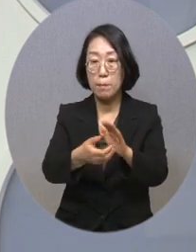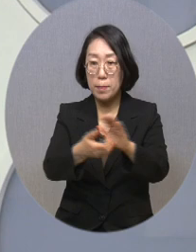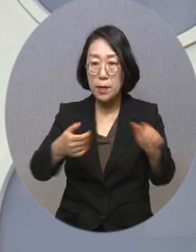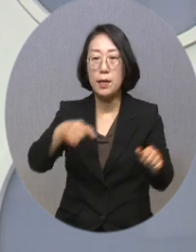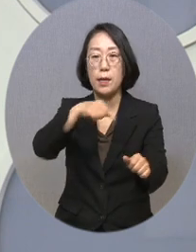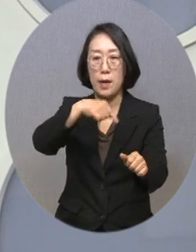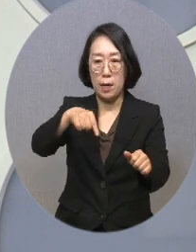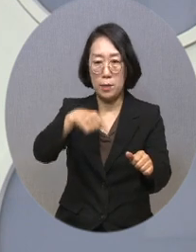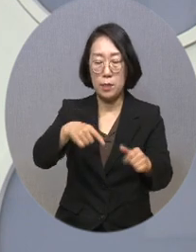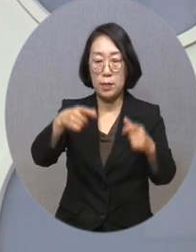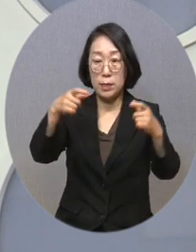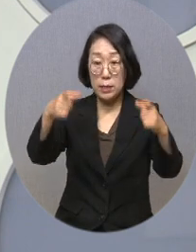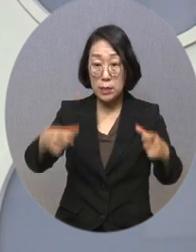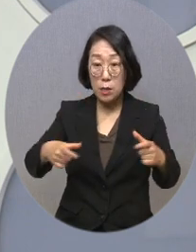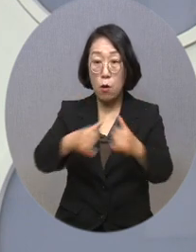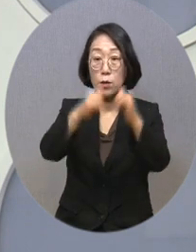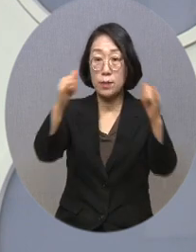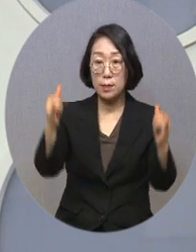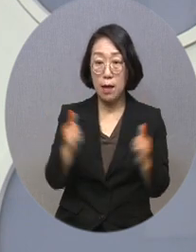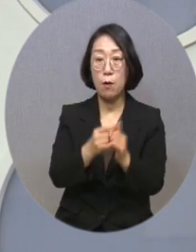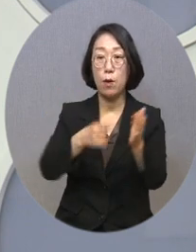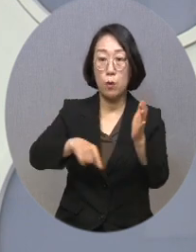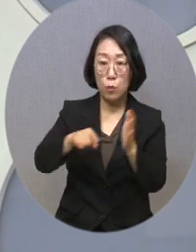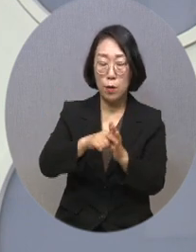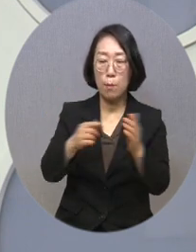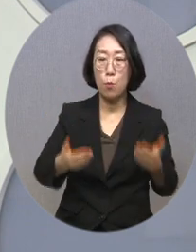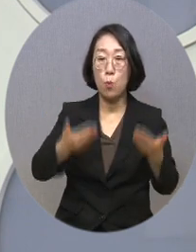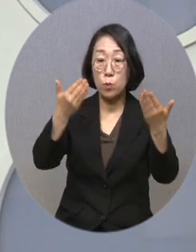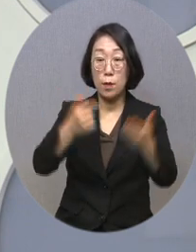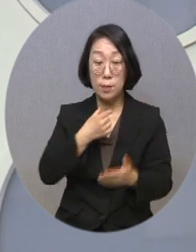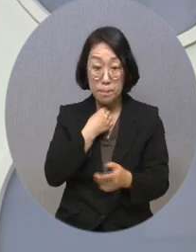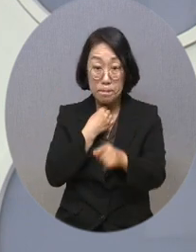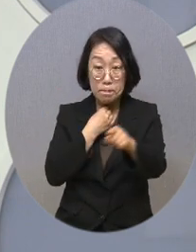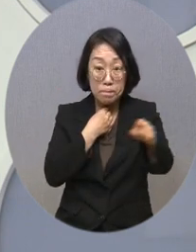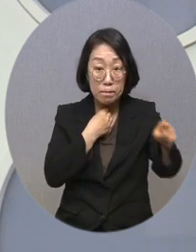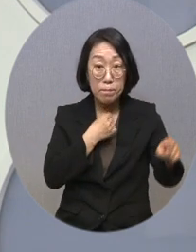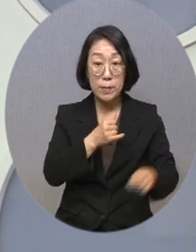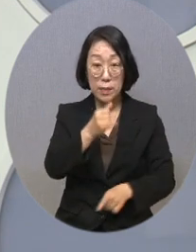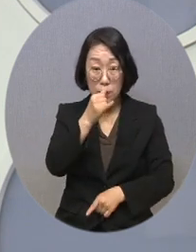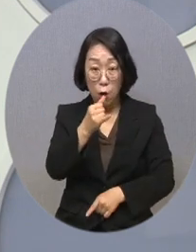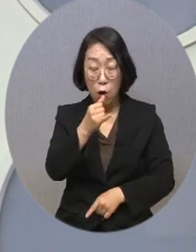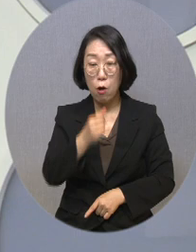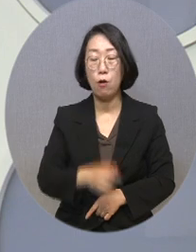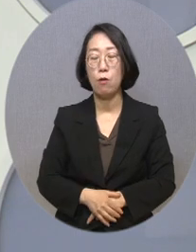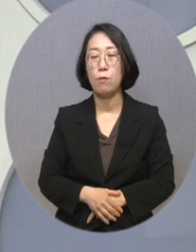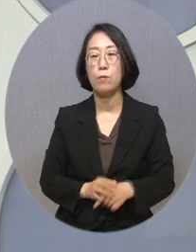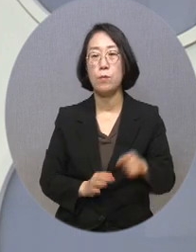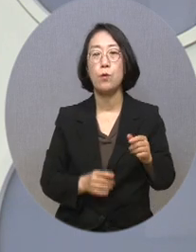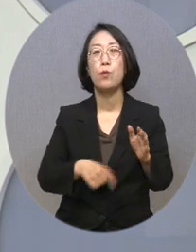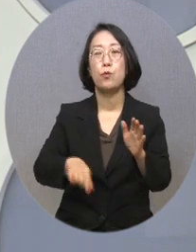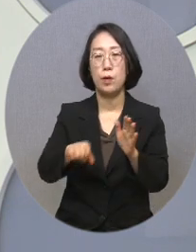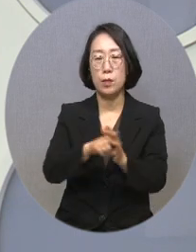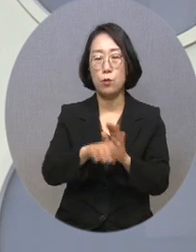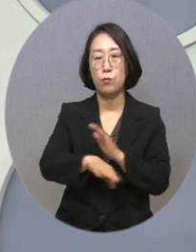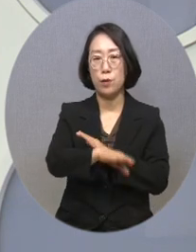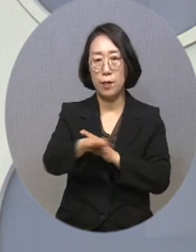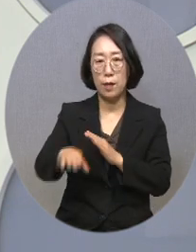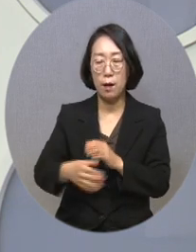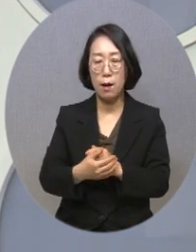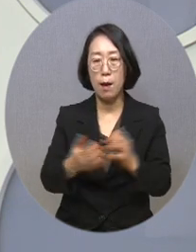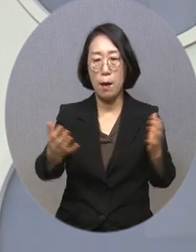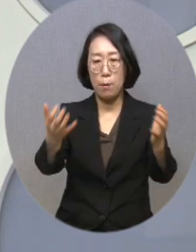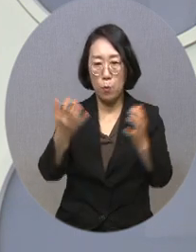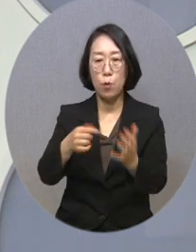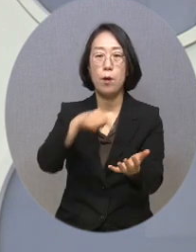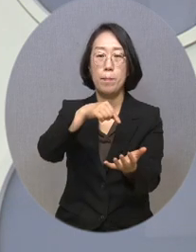위해서 봉사하겠다고 하는 그 세무사 회원들이 그런 생각을 갖고 있는 분들을 위해서 우리가 아카데미를